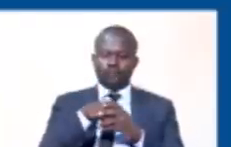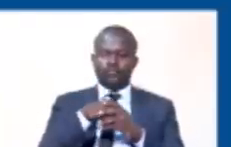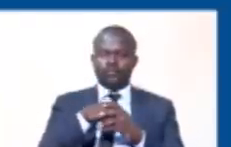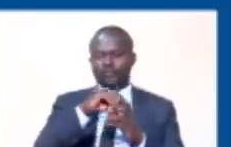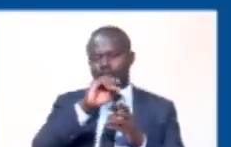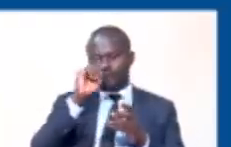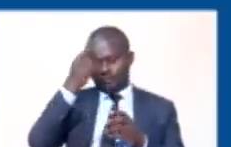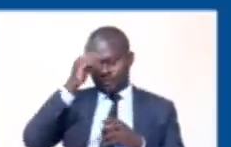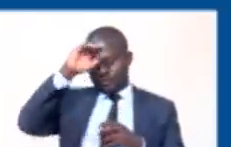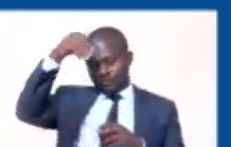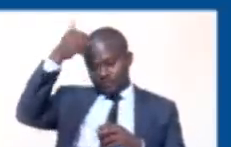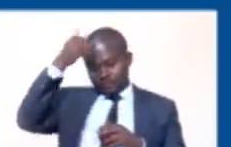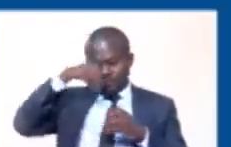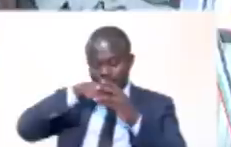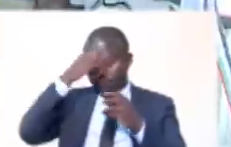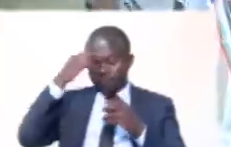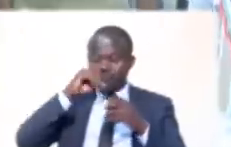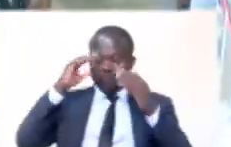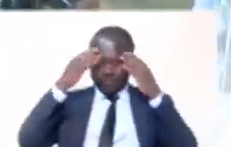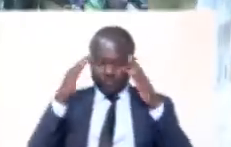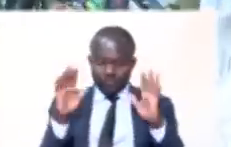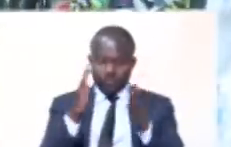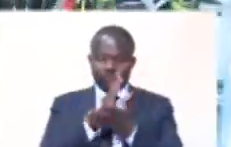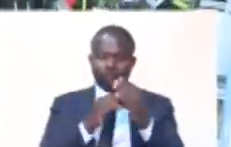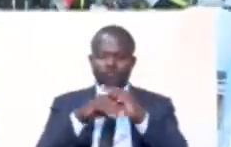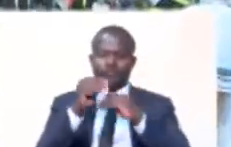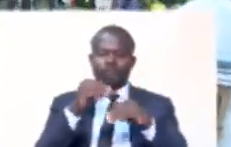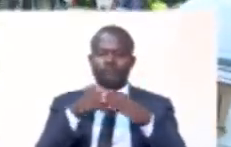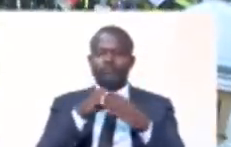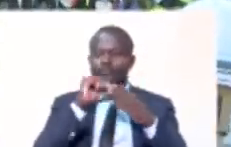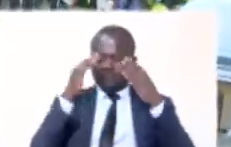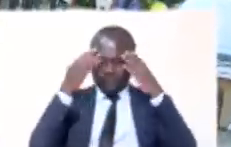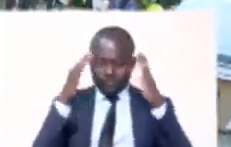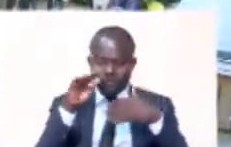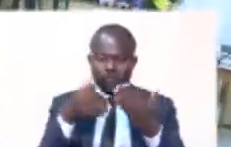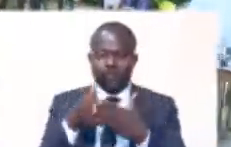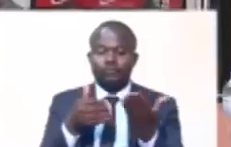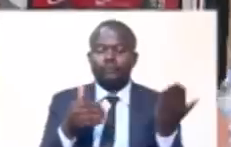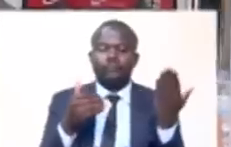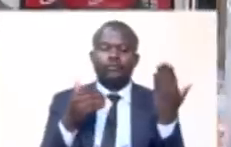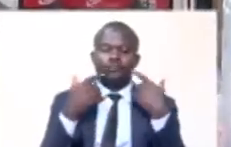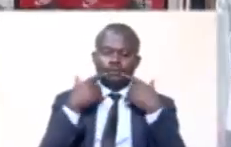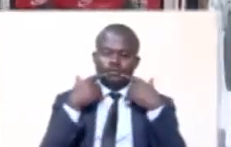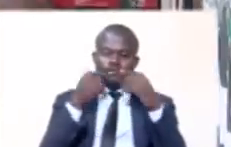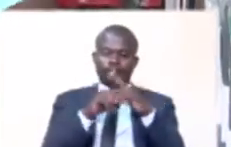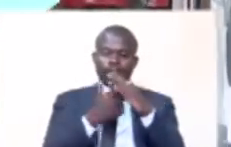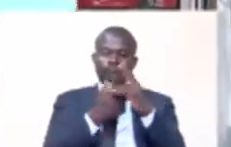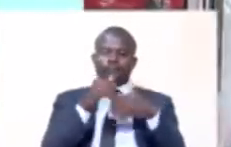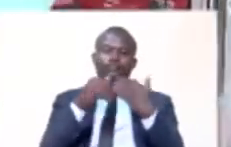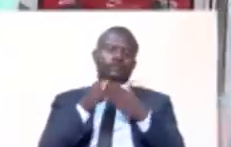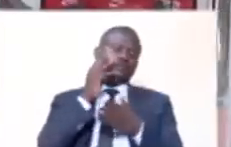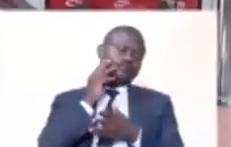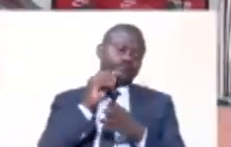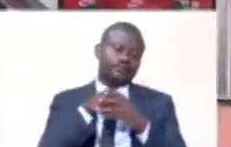z'Abarabu ku mpamvu zitaramenyekana. Bamwe mu bacuruzi bavuga ko bitewe n'icyorezo cya COVID-19 batangiye